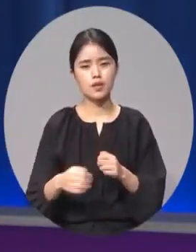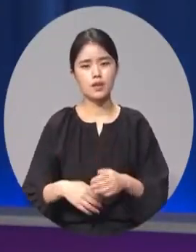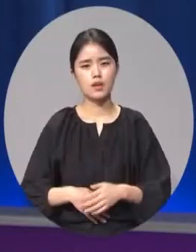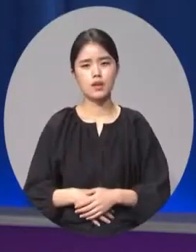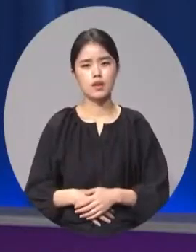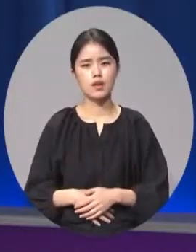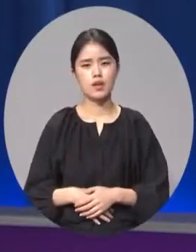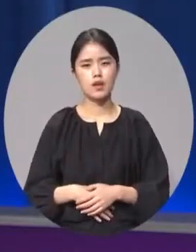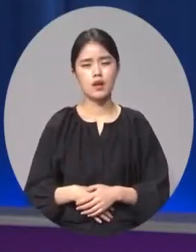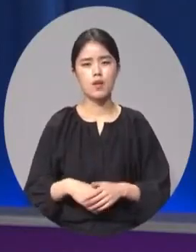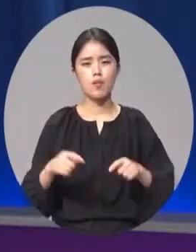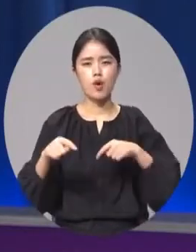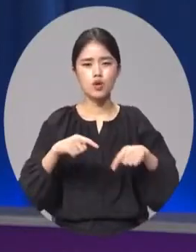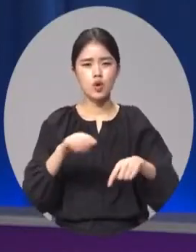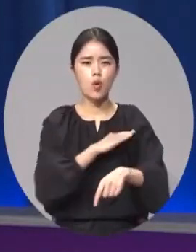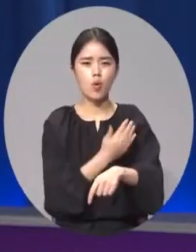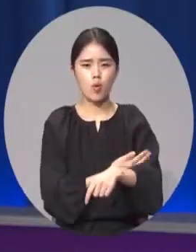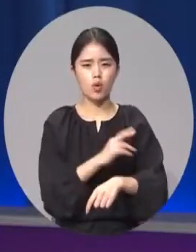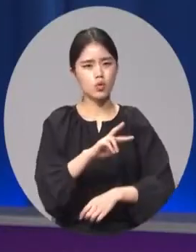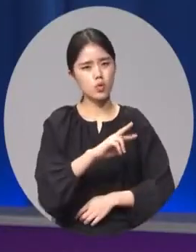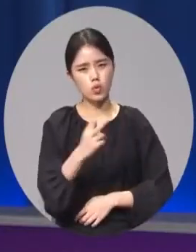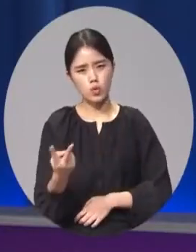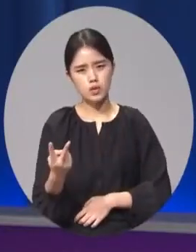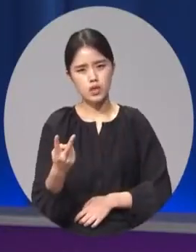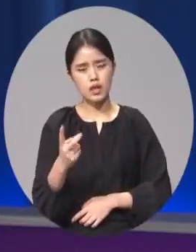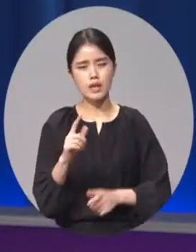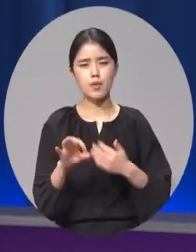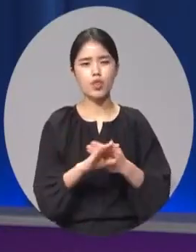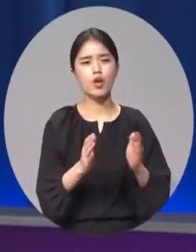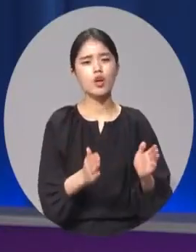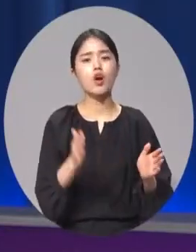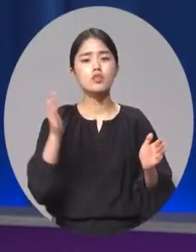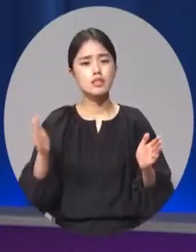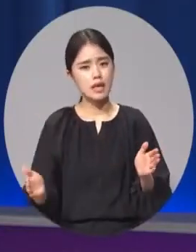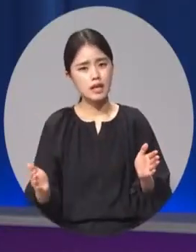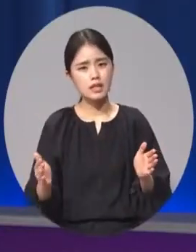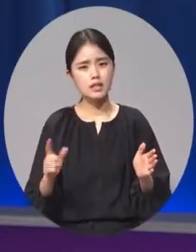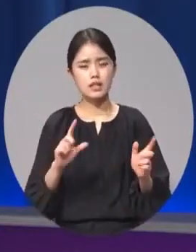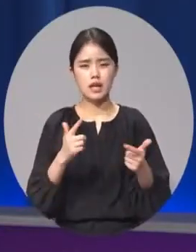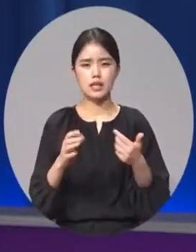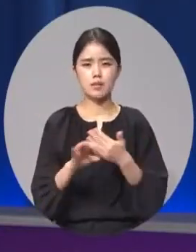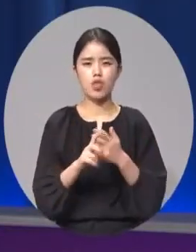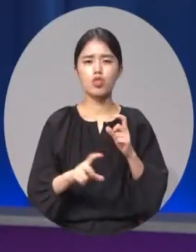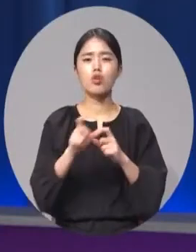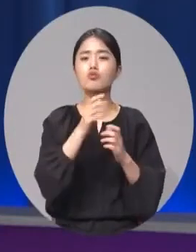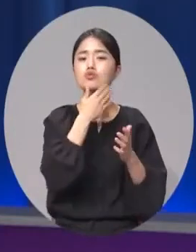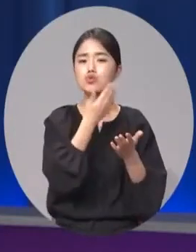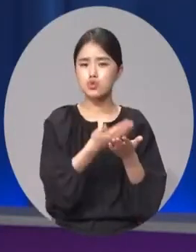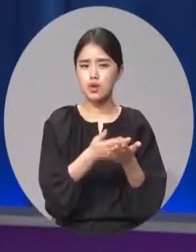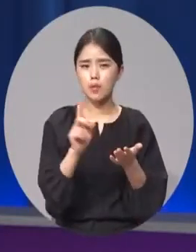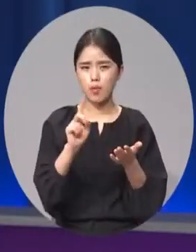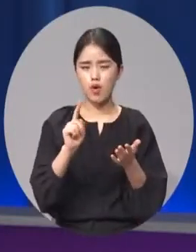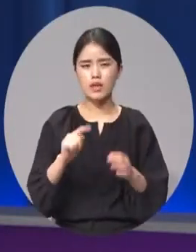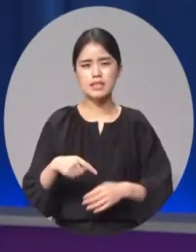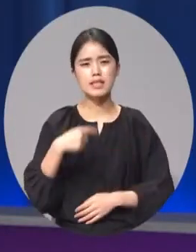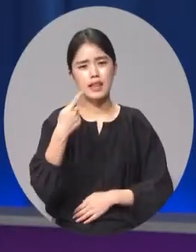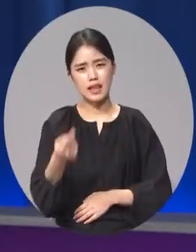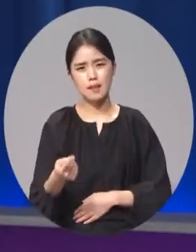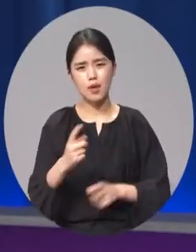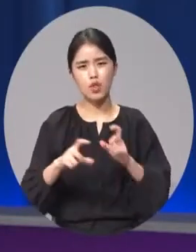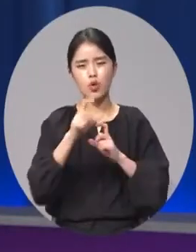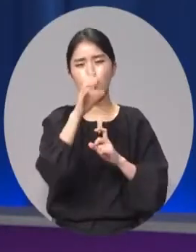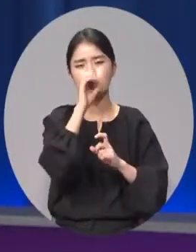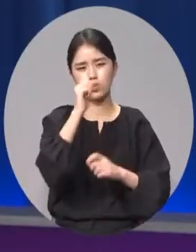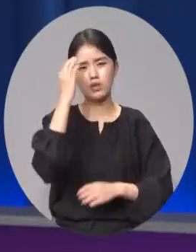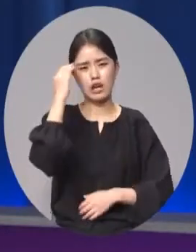정권교체 등 정권 견장 연장이 든 그것보다도 더 중요한 것은 그 다음에 더 좋은